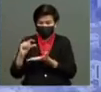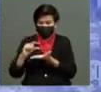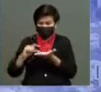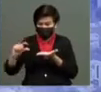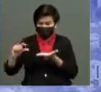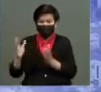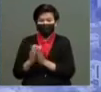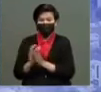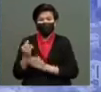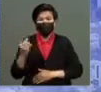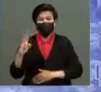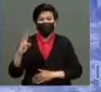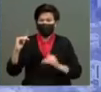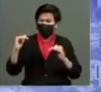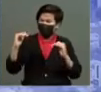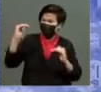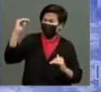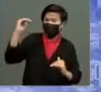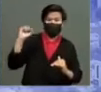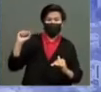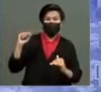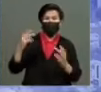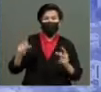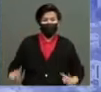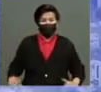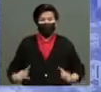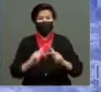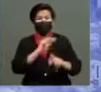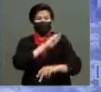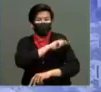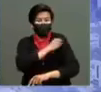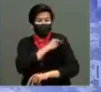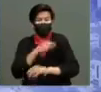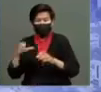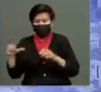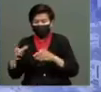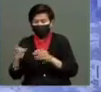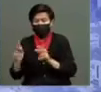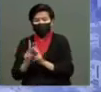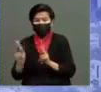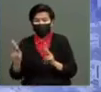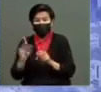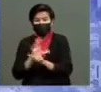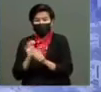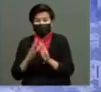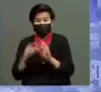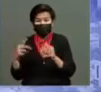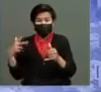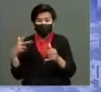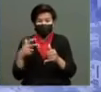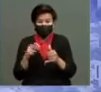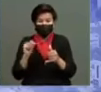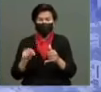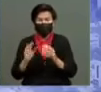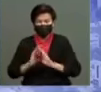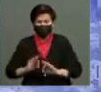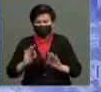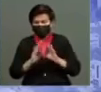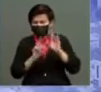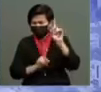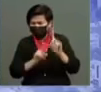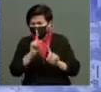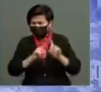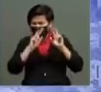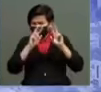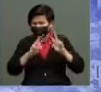นั้นขอให้ทางกระทรวงสาธารณสุขคณะกรรมการวัคซีนหรือผู้ที่เกี่ยวข้องนะครับได้ไปพิจารณาเรื่องของ